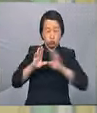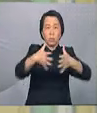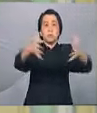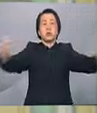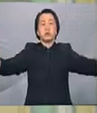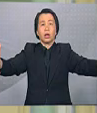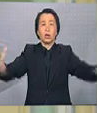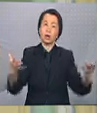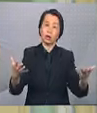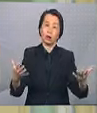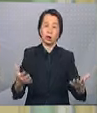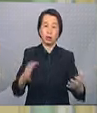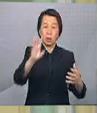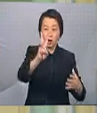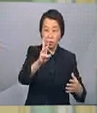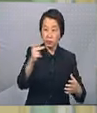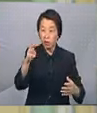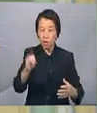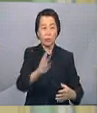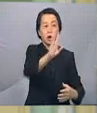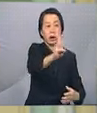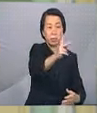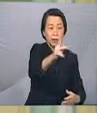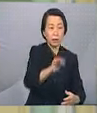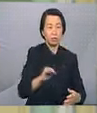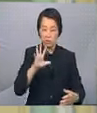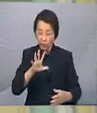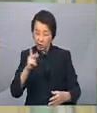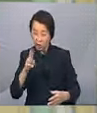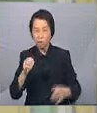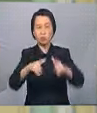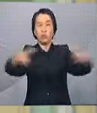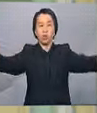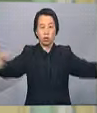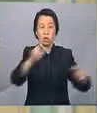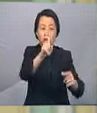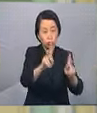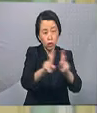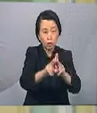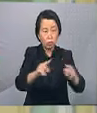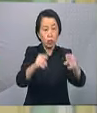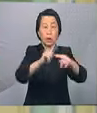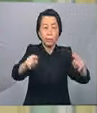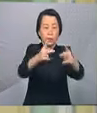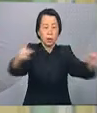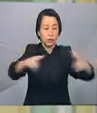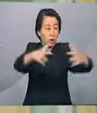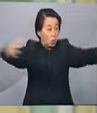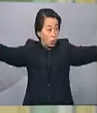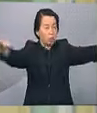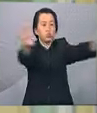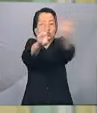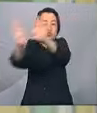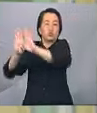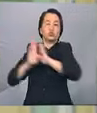sampai 5 kilometer radius, 6 kilometer radius dan sebagainya. Jadi kita akan lihat kalau di lemah pantai mungkin tempat